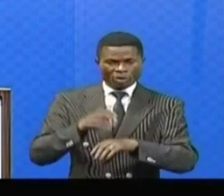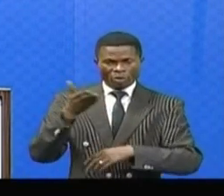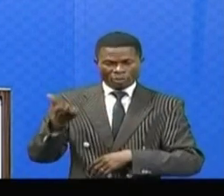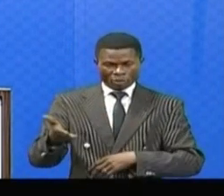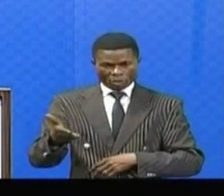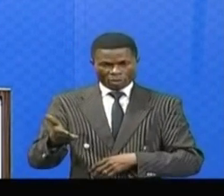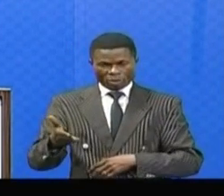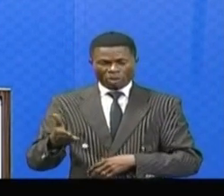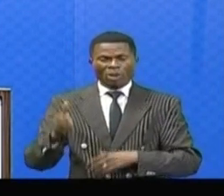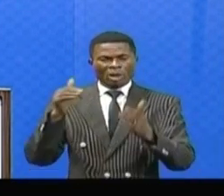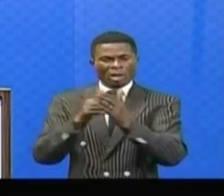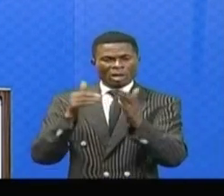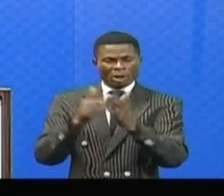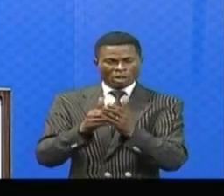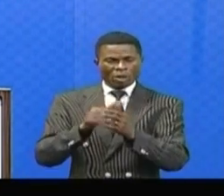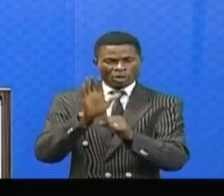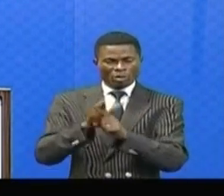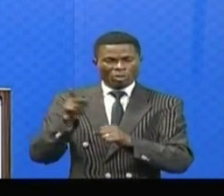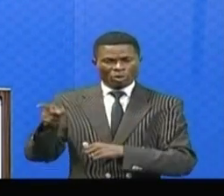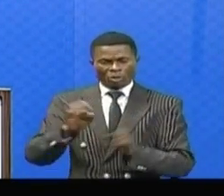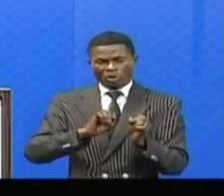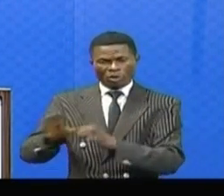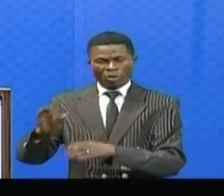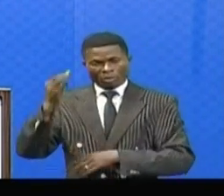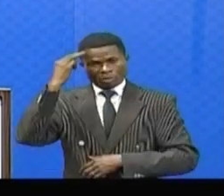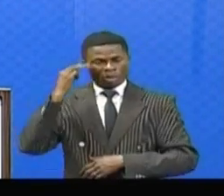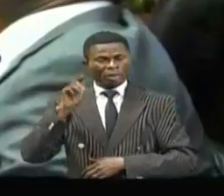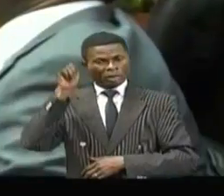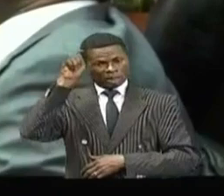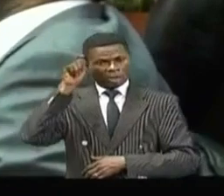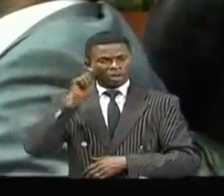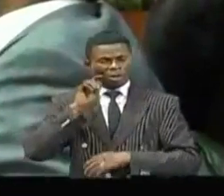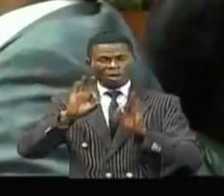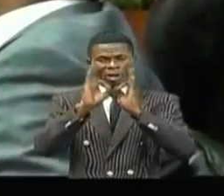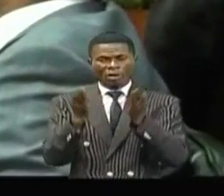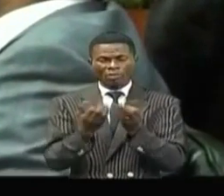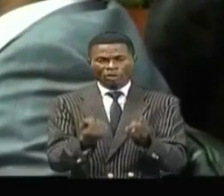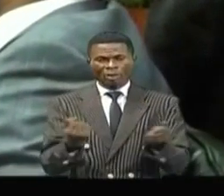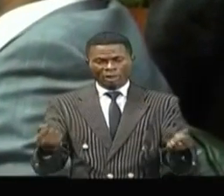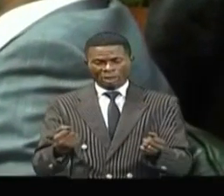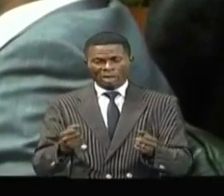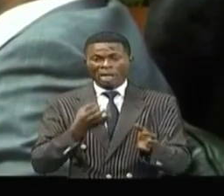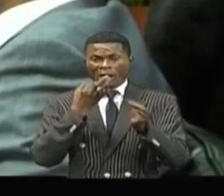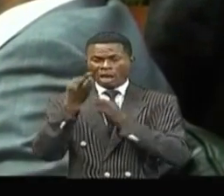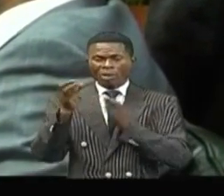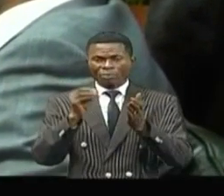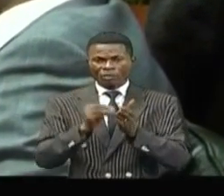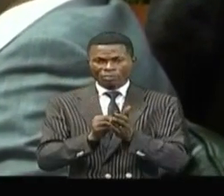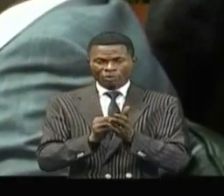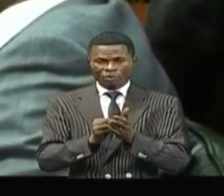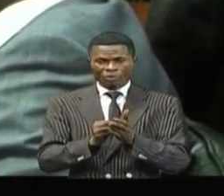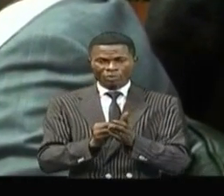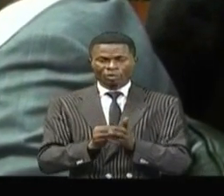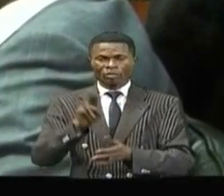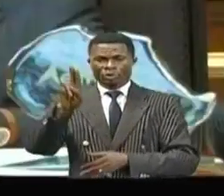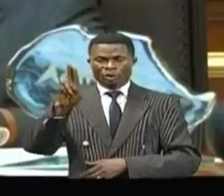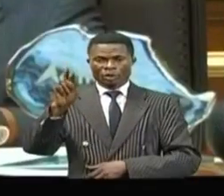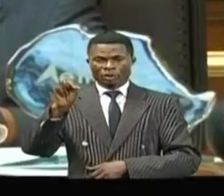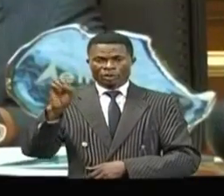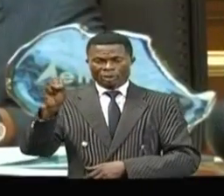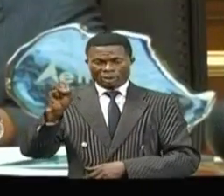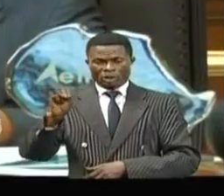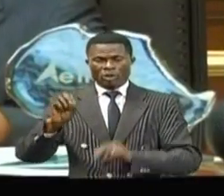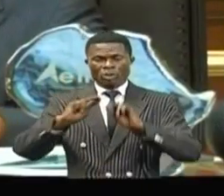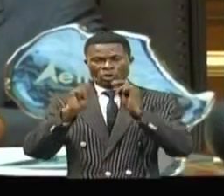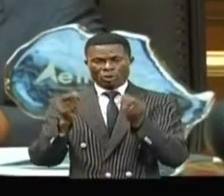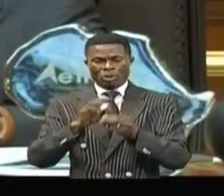genre le plus menacées ou rejetées. La ministre du Genre, Famille et Enfants a précisé que les ressources financières ordinaires